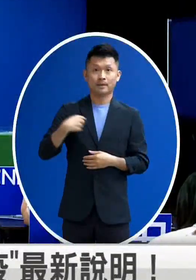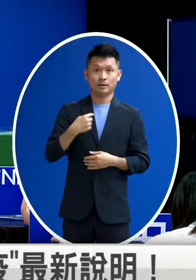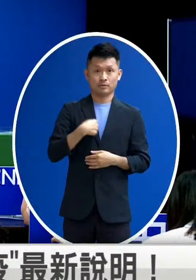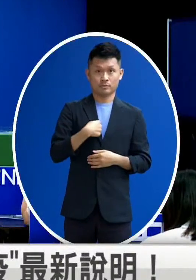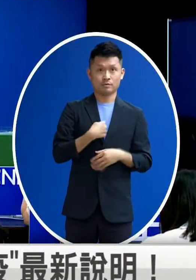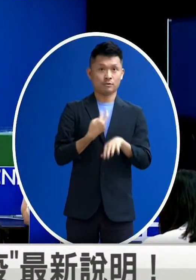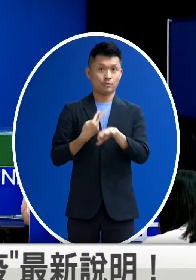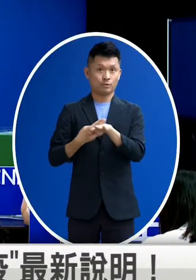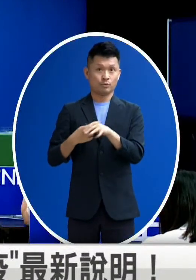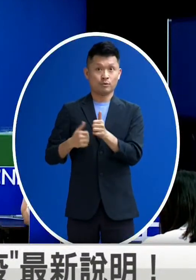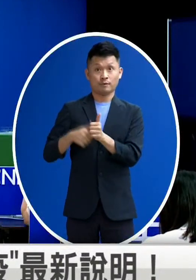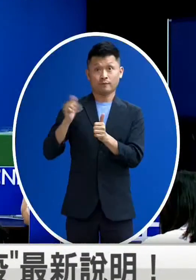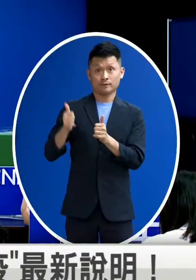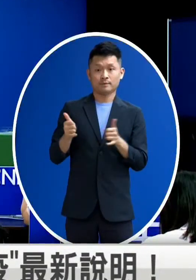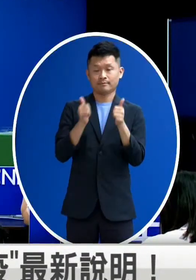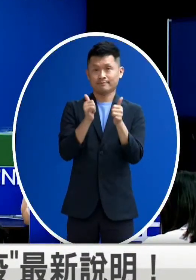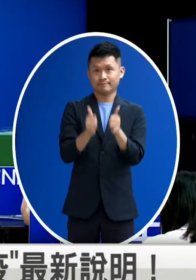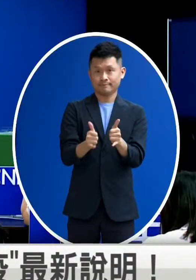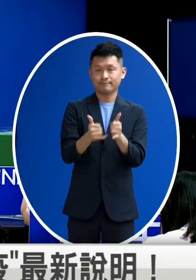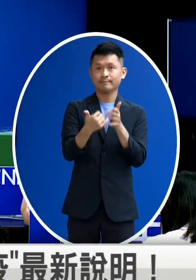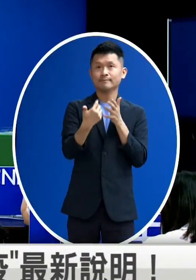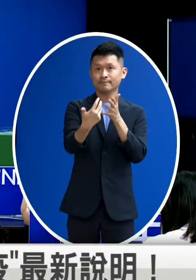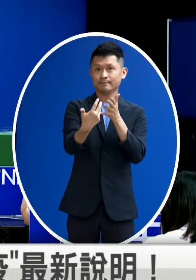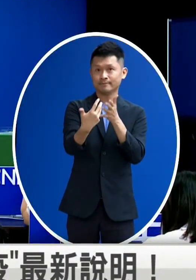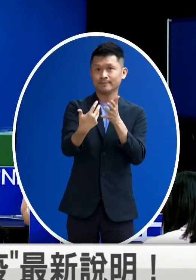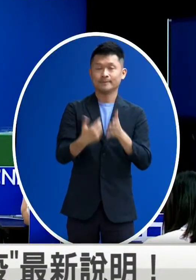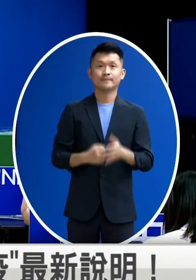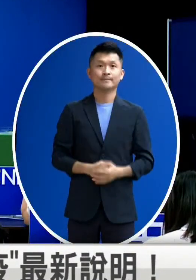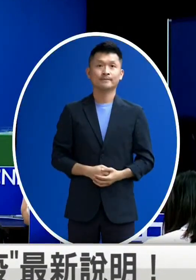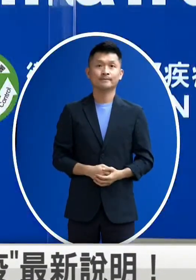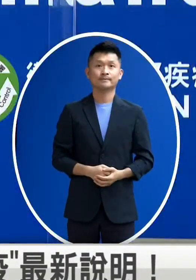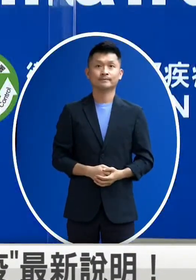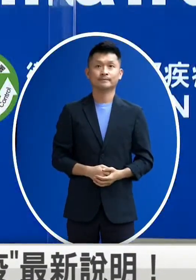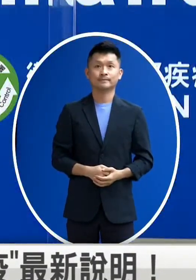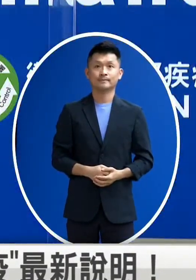起召开记者会。